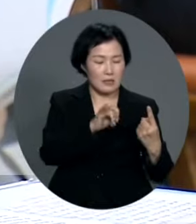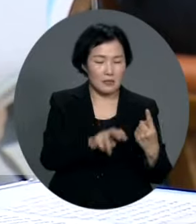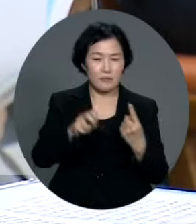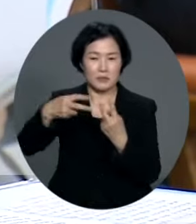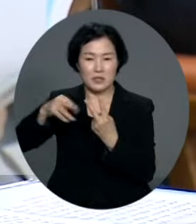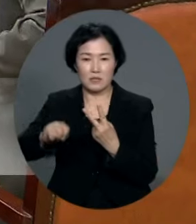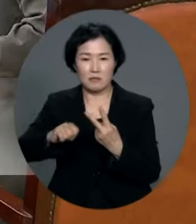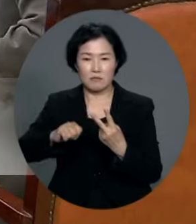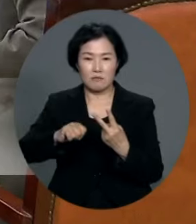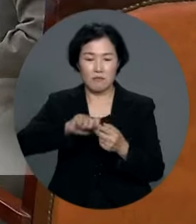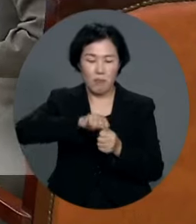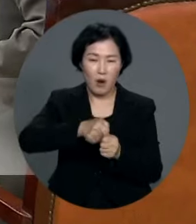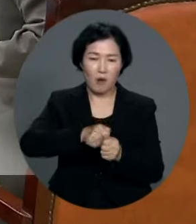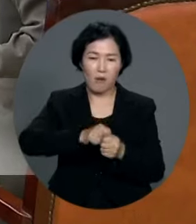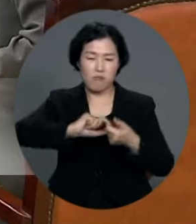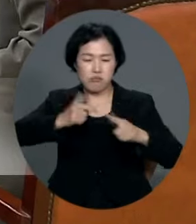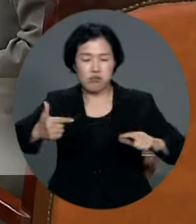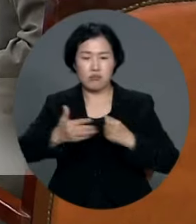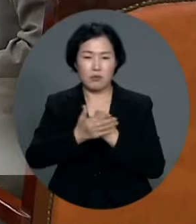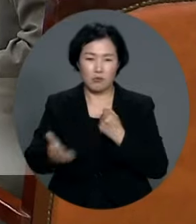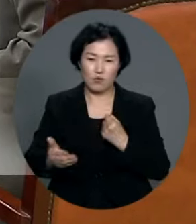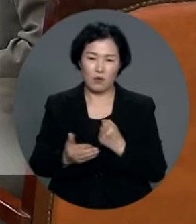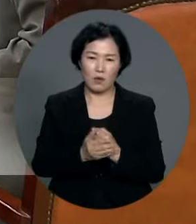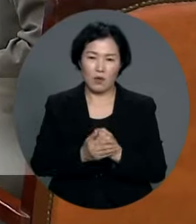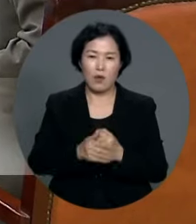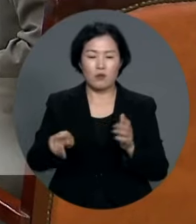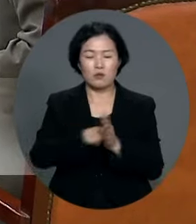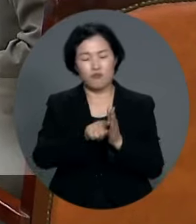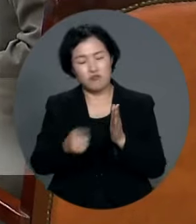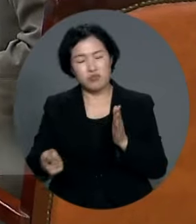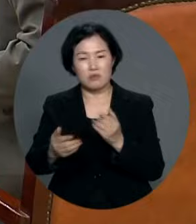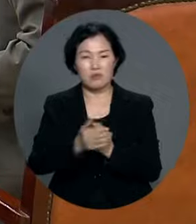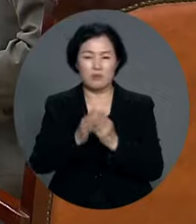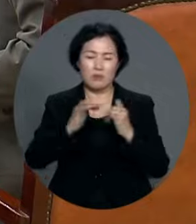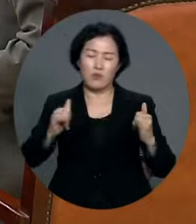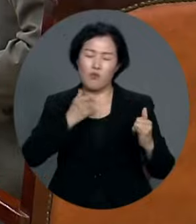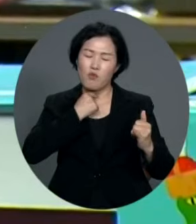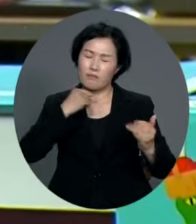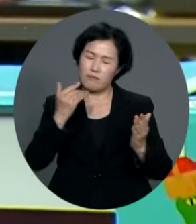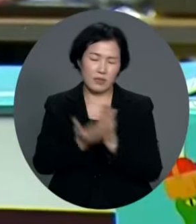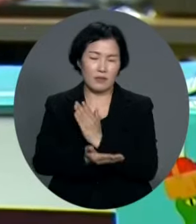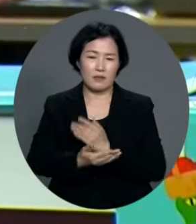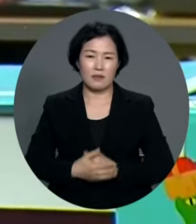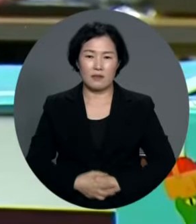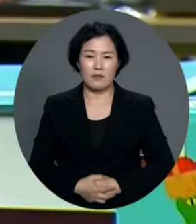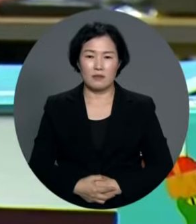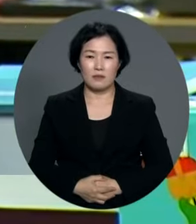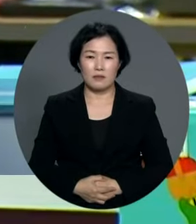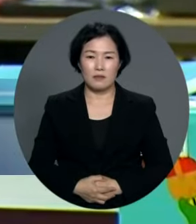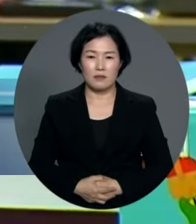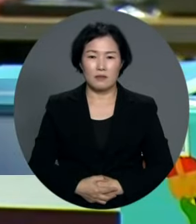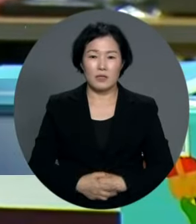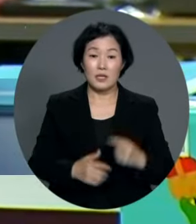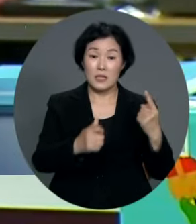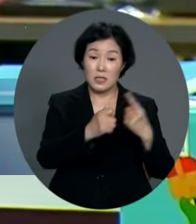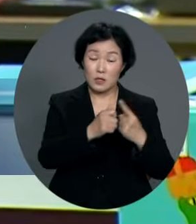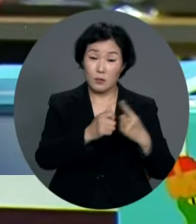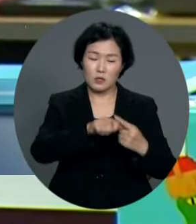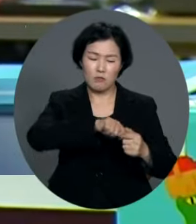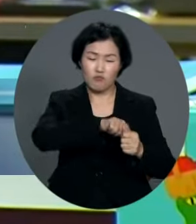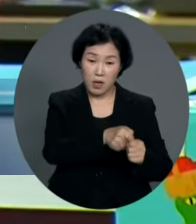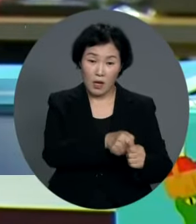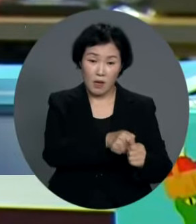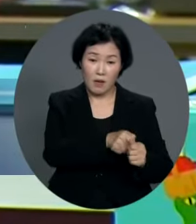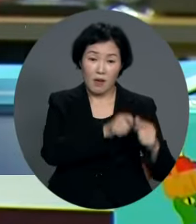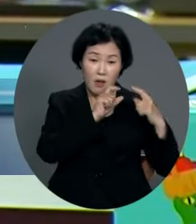사법부 신뢰를 떨어뜨리고 국민 눈높이와 맞지 않다고 지적했습니다. 1심 양형이 맞다면 항소심은 지나치게